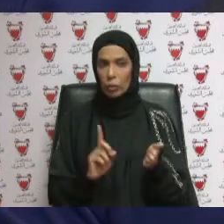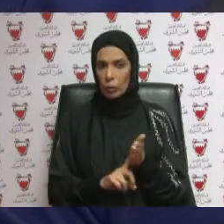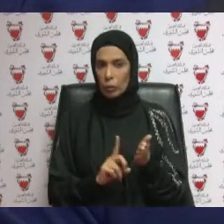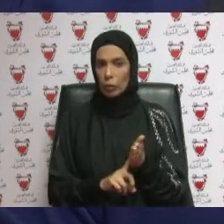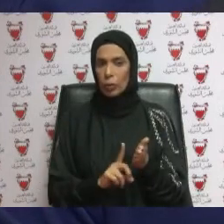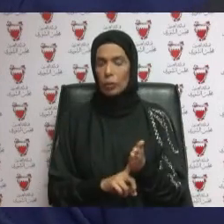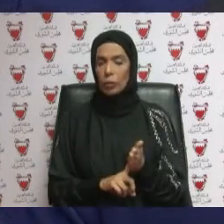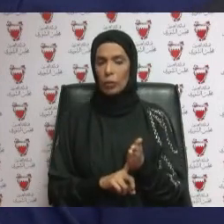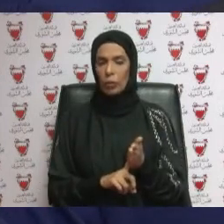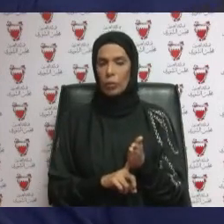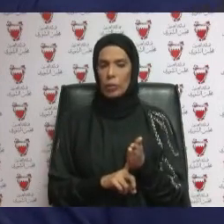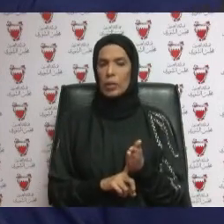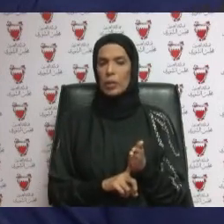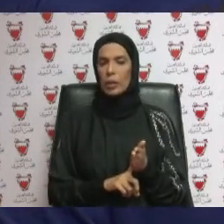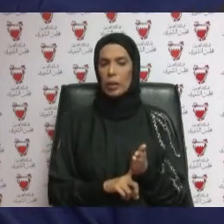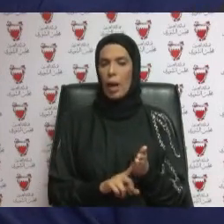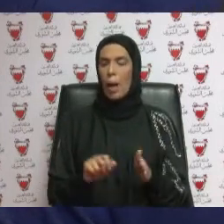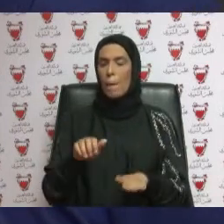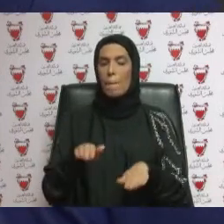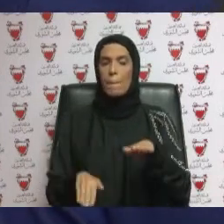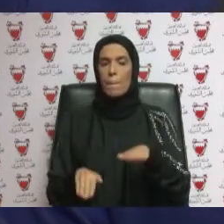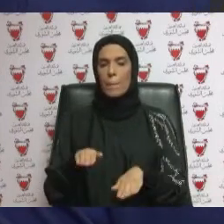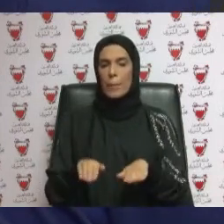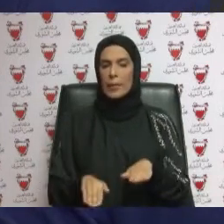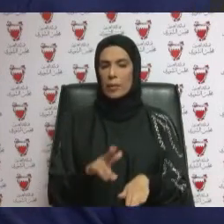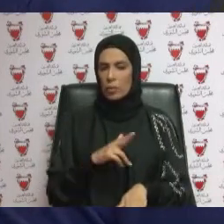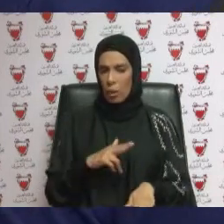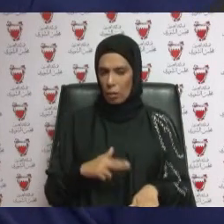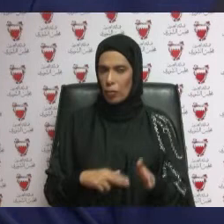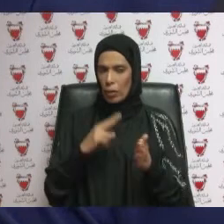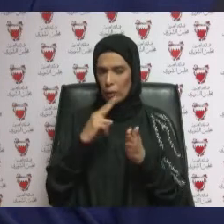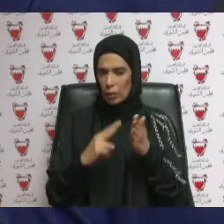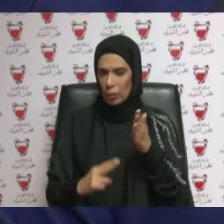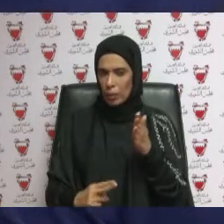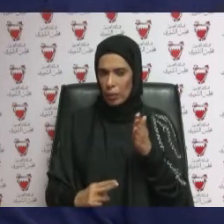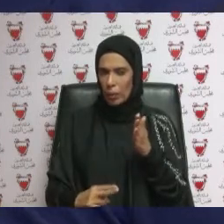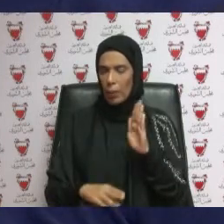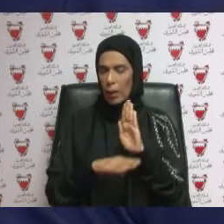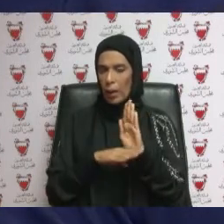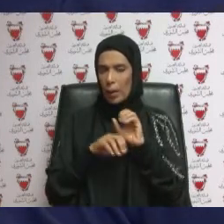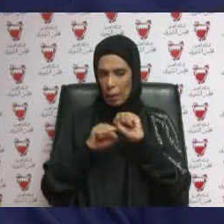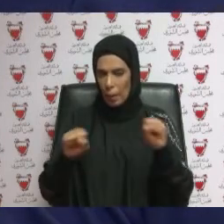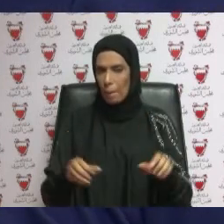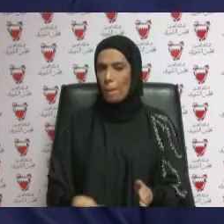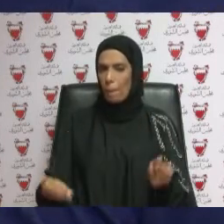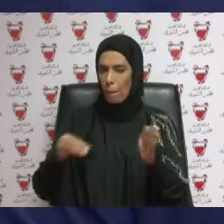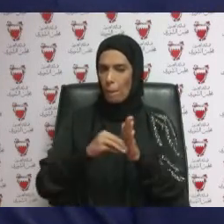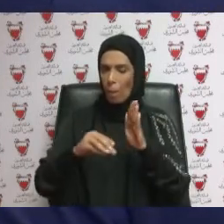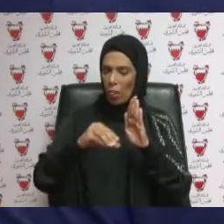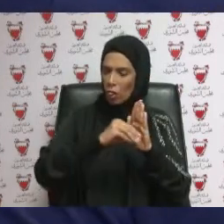عند إعداد كل ميزانية عامة للدولة يتم إصدار مثل هذا التعميم وتضمينه بند